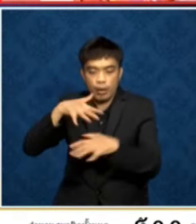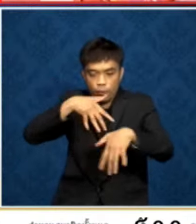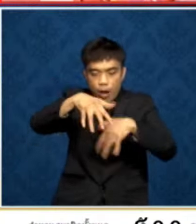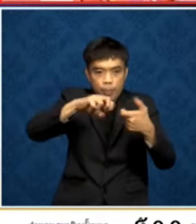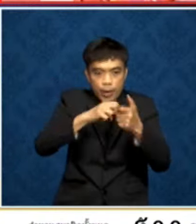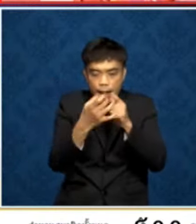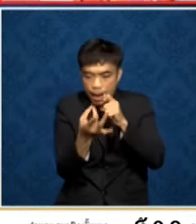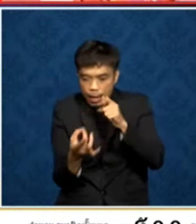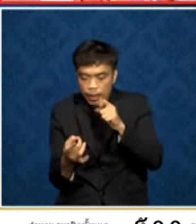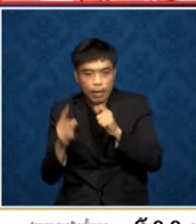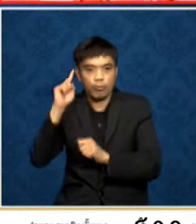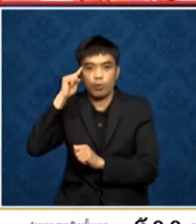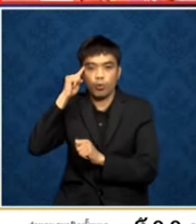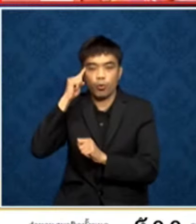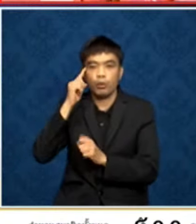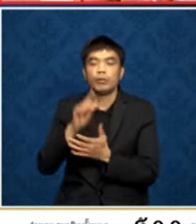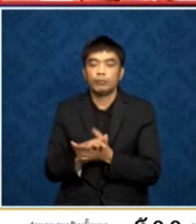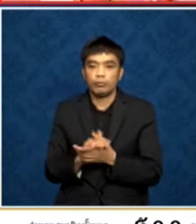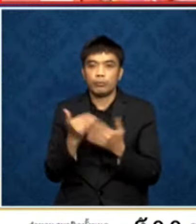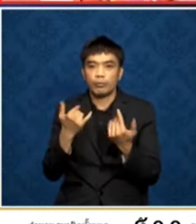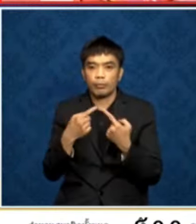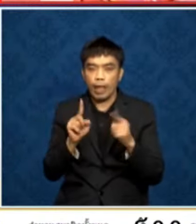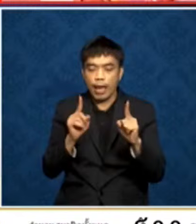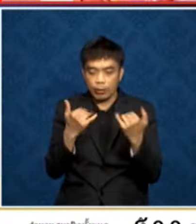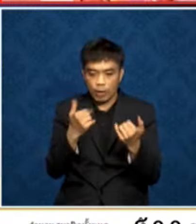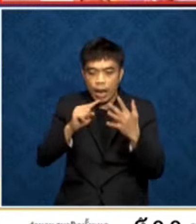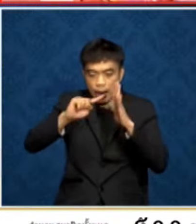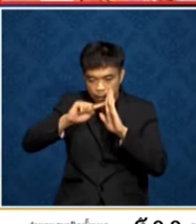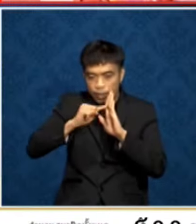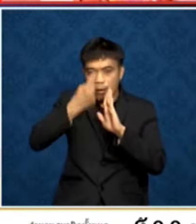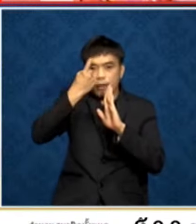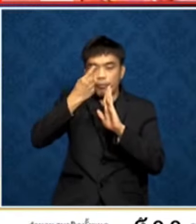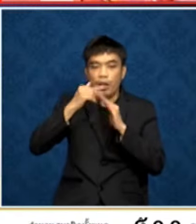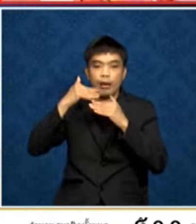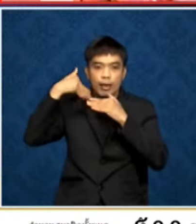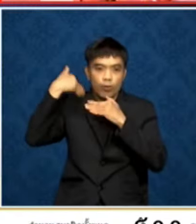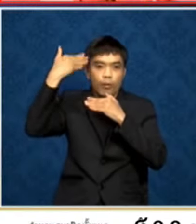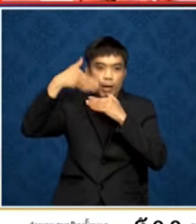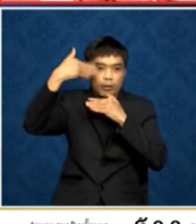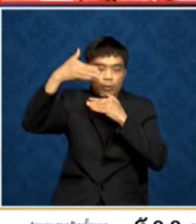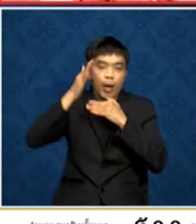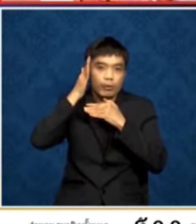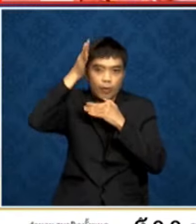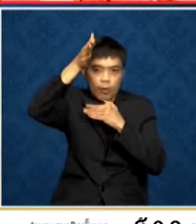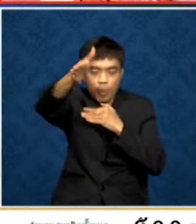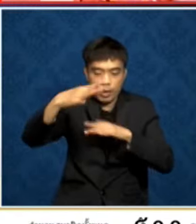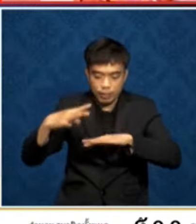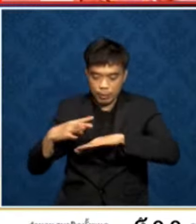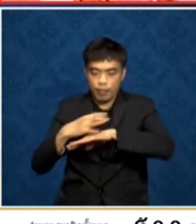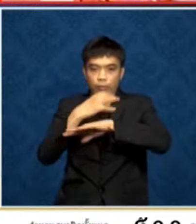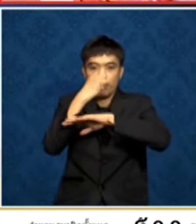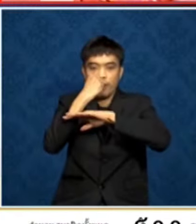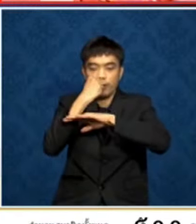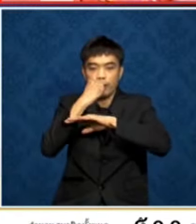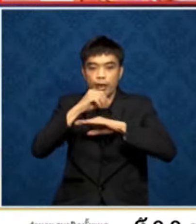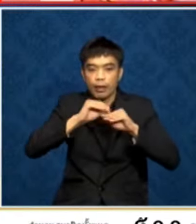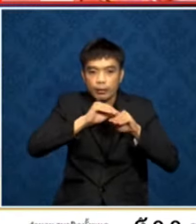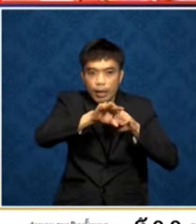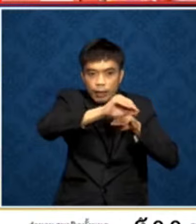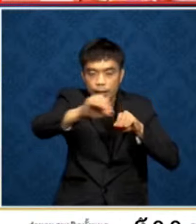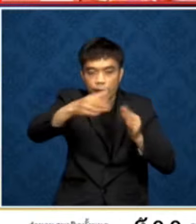เป้าหมายปลายทางแต่ก็นับว่าเป็นก้าวที่สำคัญและจะนำไปสู่การกระจายอำนาจเพื่อพี่น้องประชา